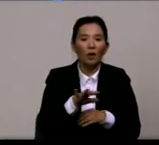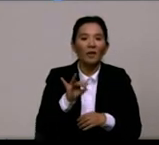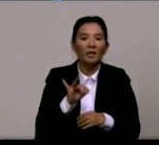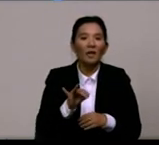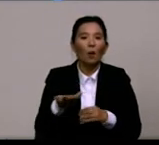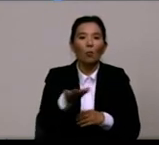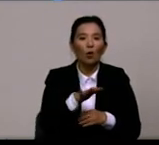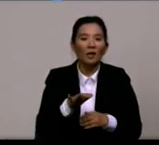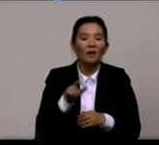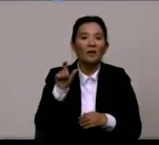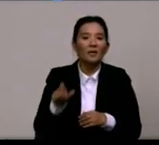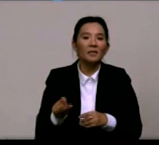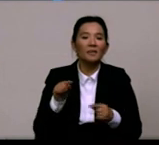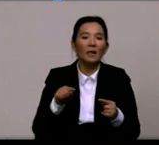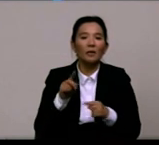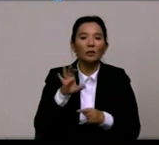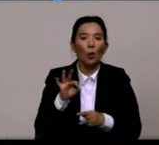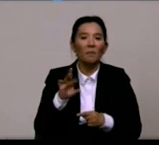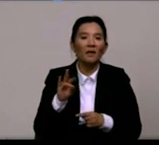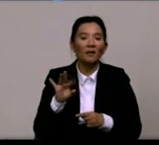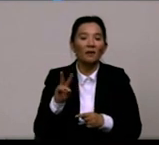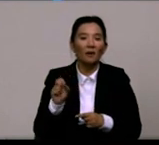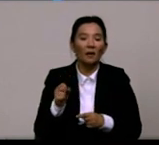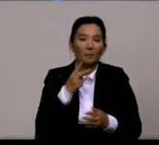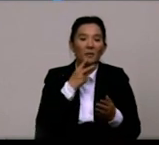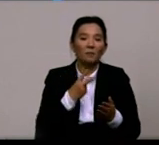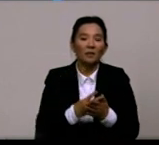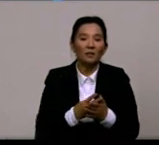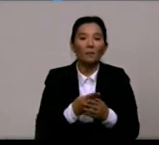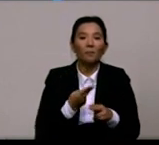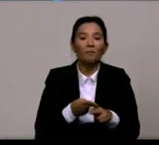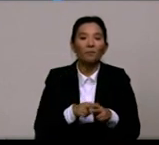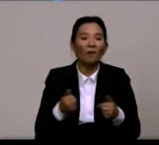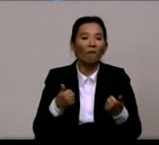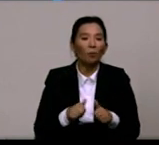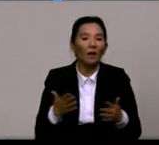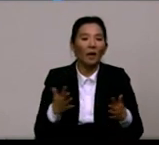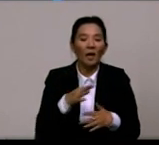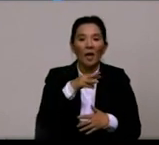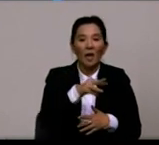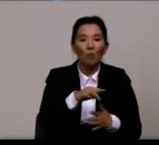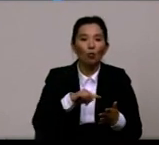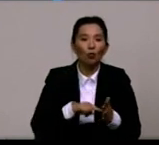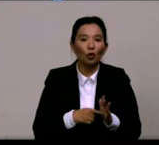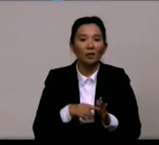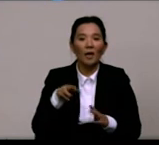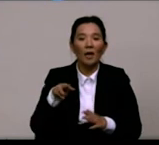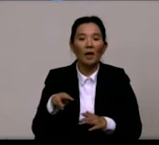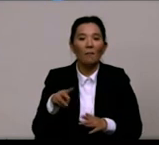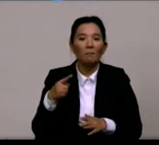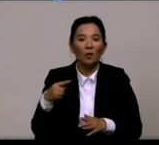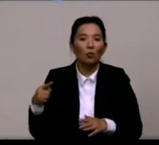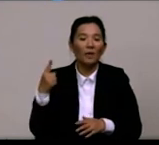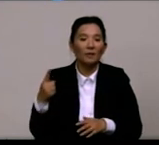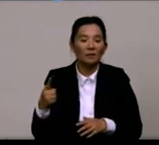на поле соперника? Вот, ребят, смотрите, формула какая тут? N умножен на n минус